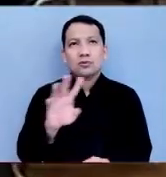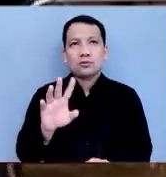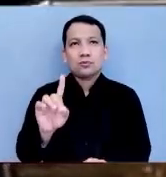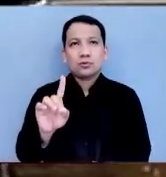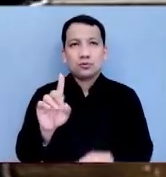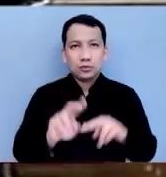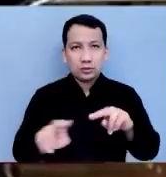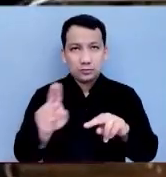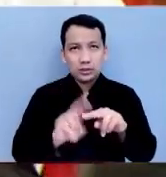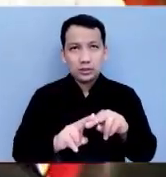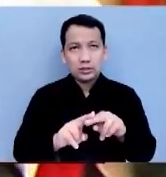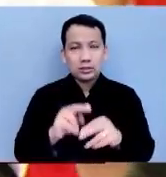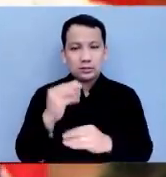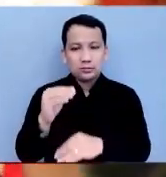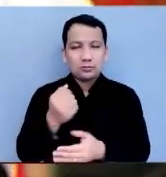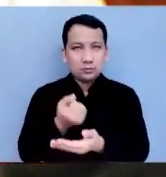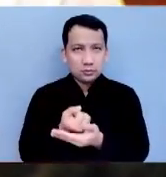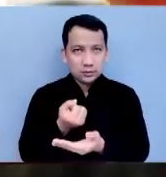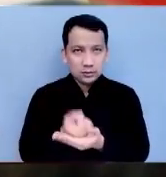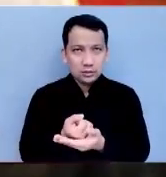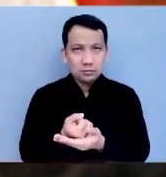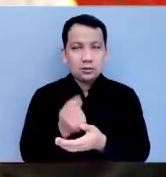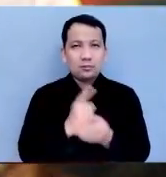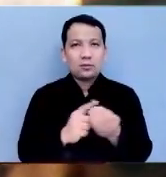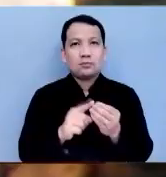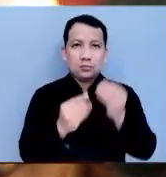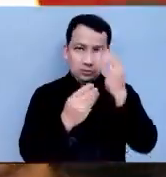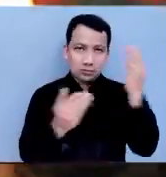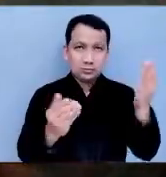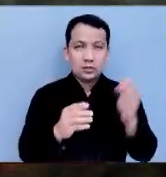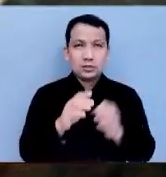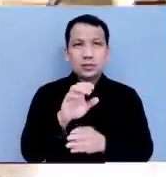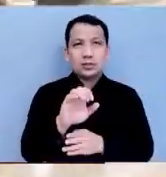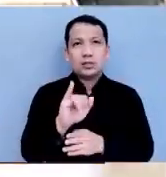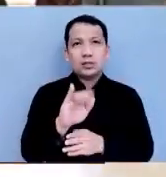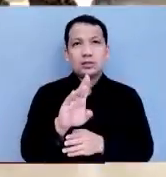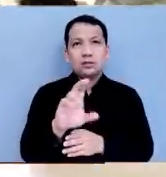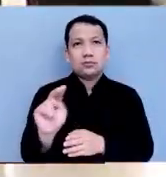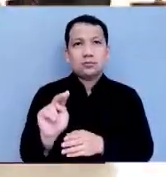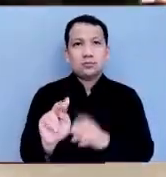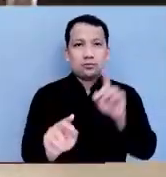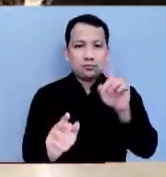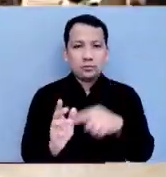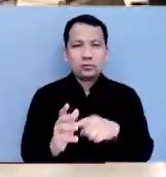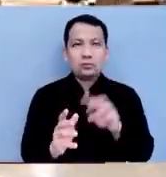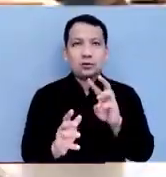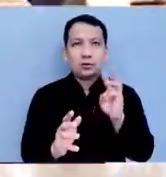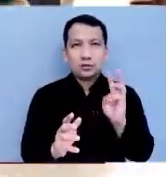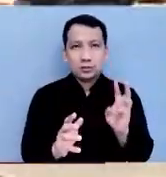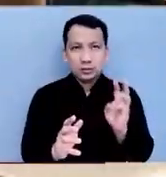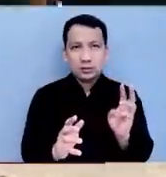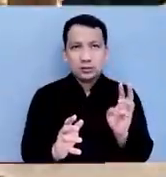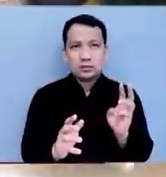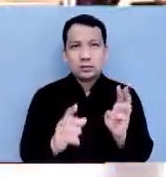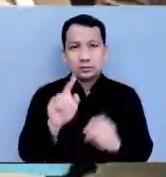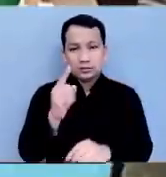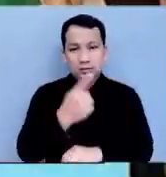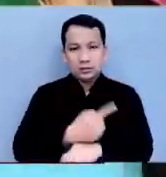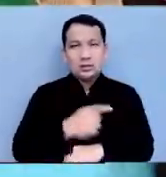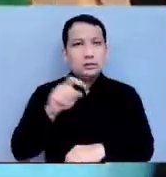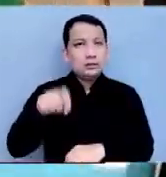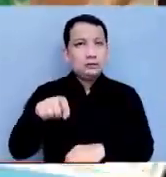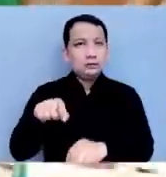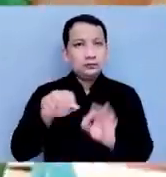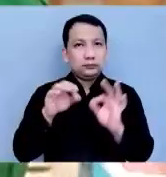pesos ang minimum wage. Batay raw ito sa pag-aaral ng Ibon Foundation na nasa 1,160 pesos ang kailangan ng isang